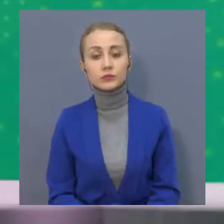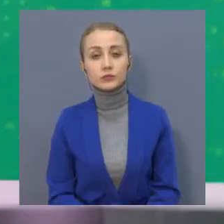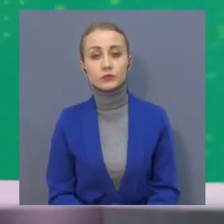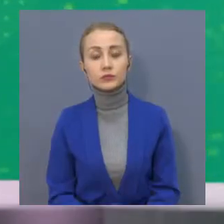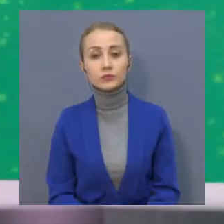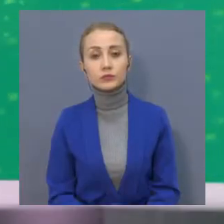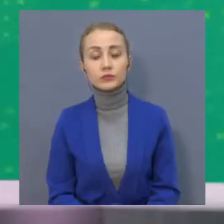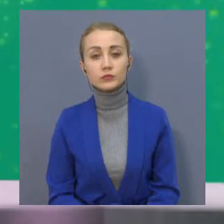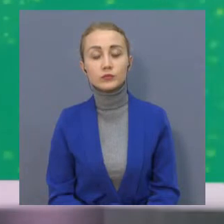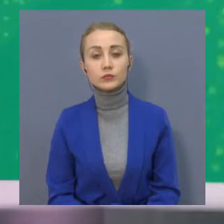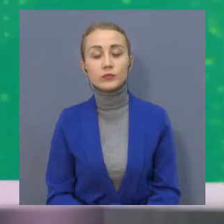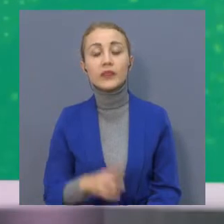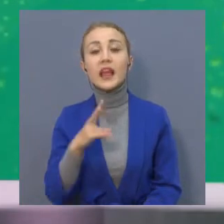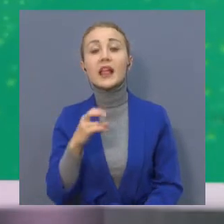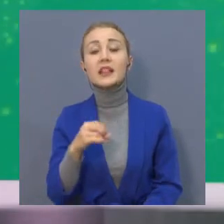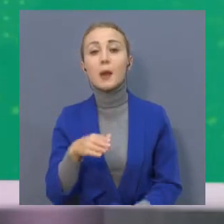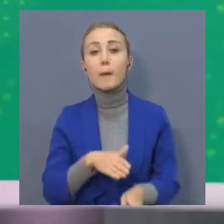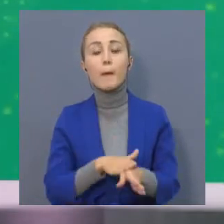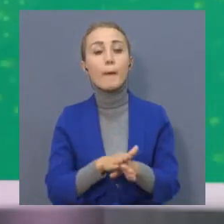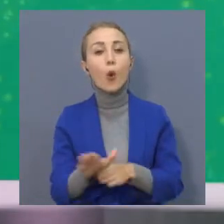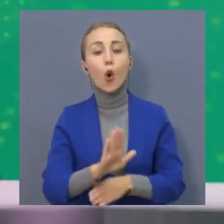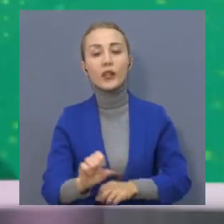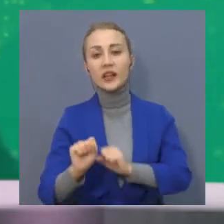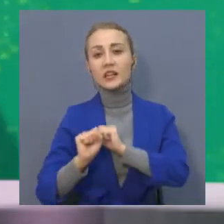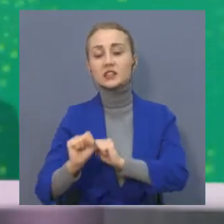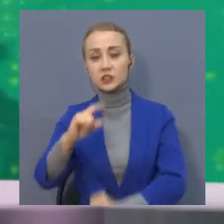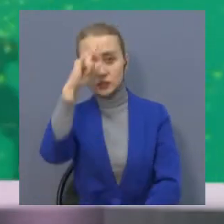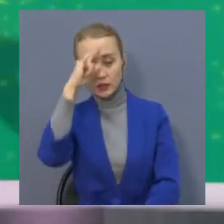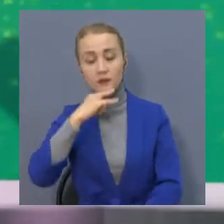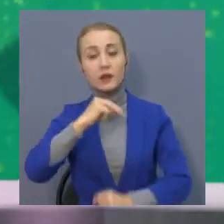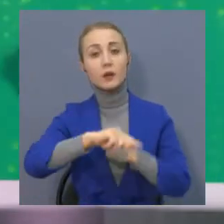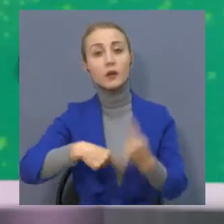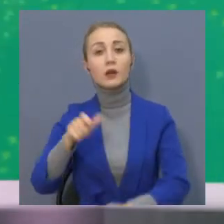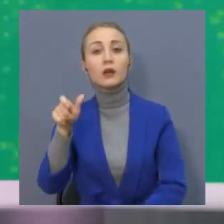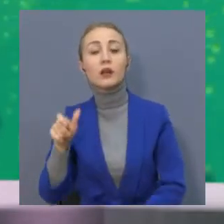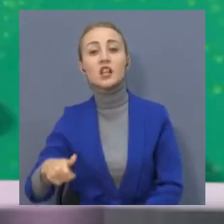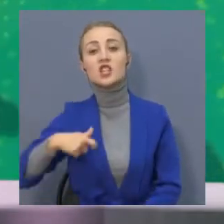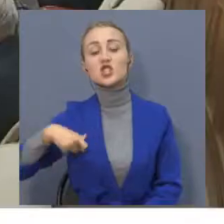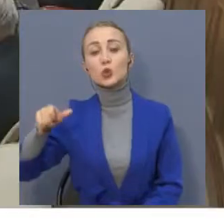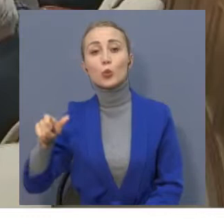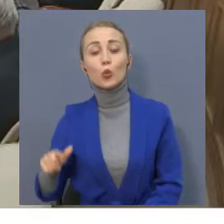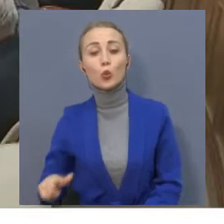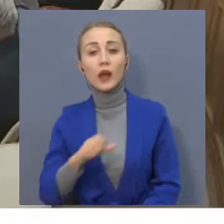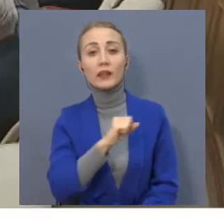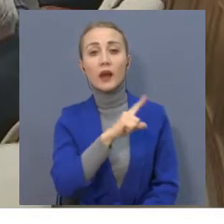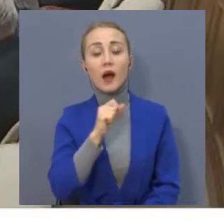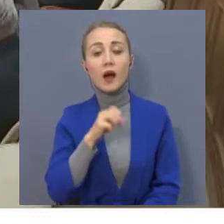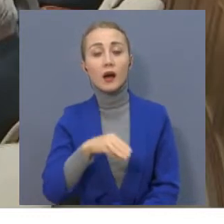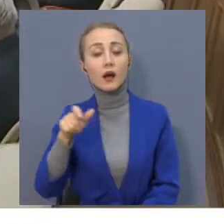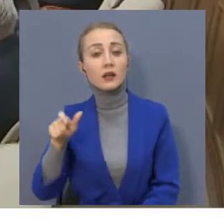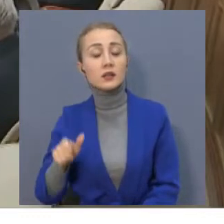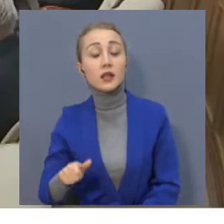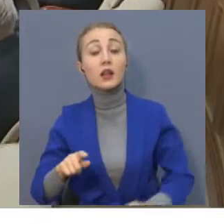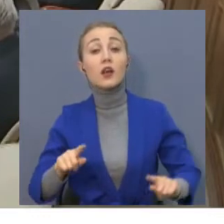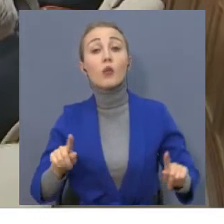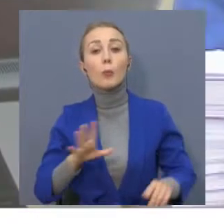деңгейде қорғалмай отыр. Мәжіліс депутаты Азат Перуашев осы мәселені көтерді. Мәселен, Өзбекстан Қазақстаннан келетін тауардың 96